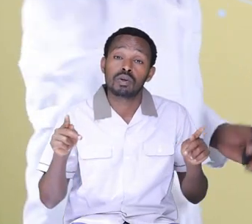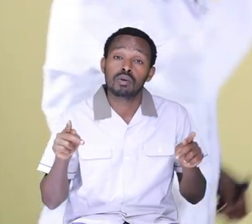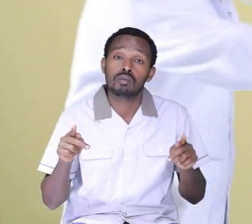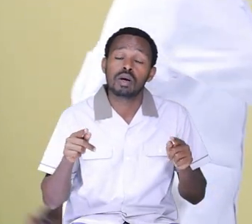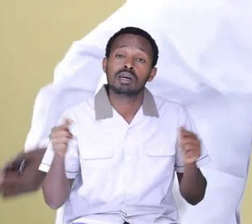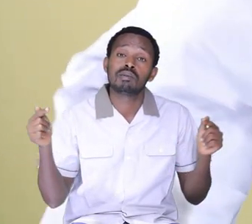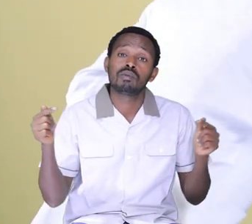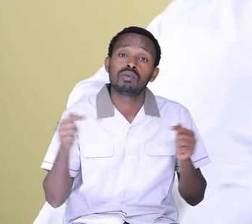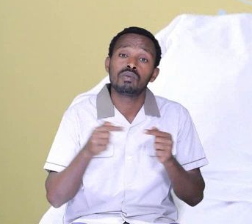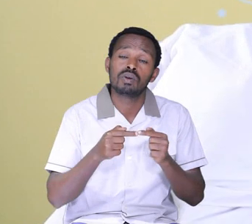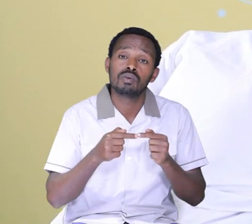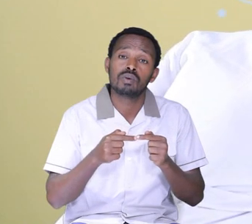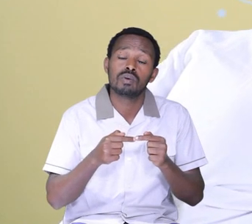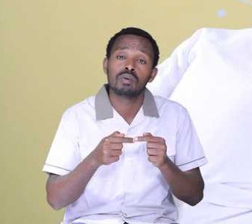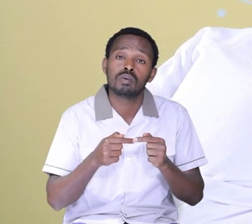yommuu barreessinu